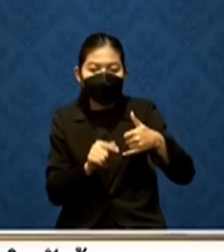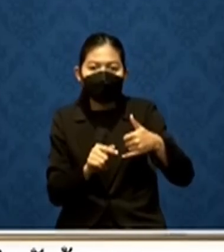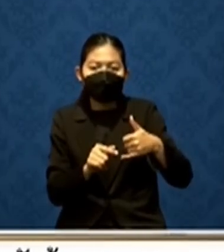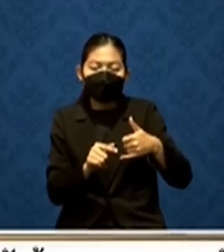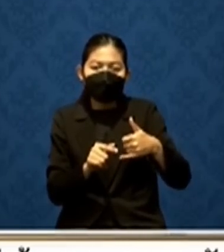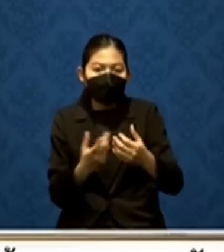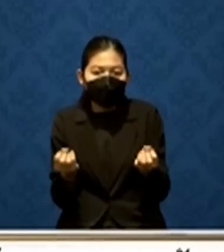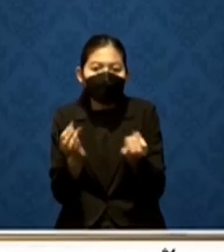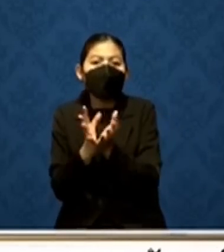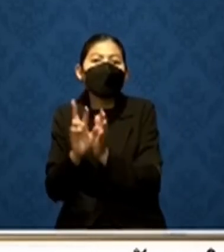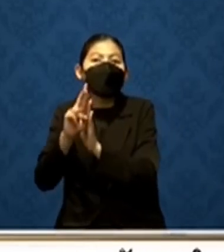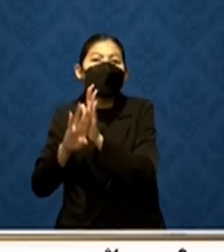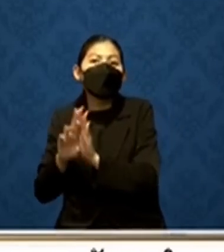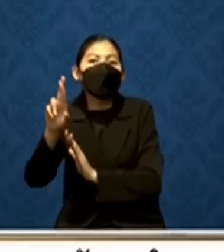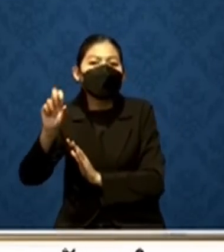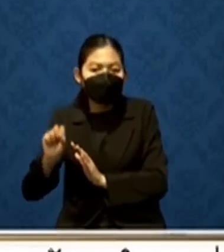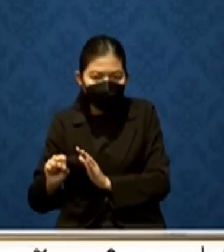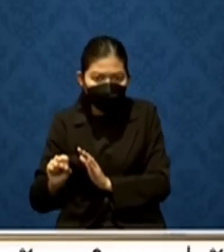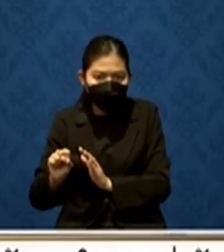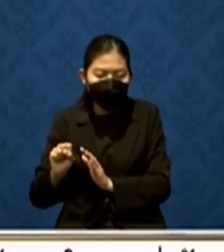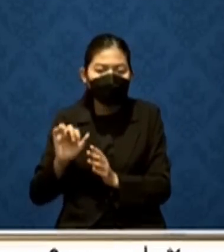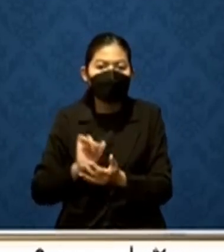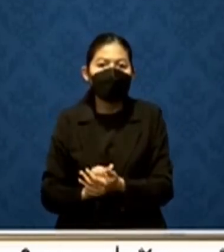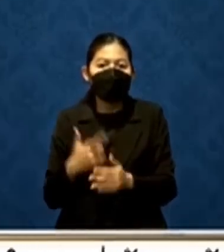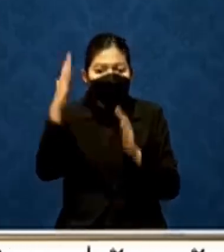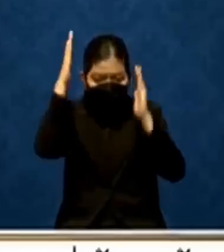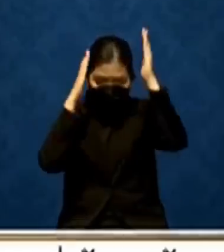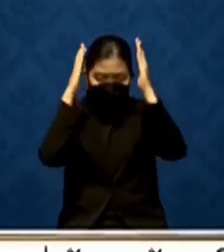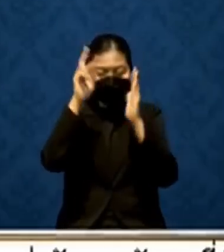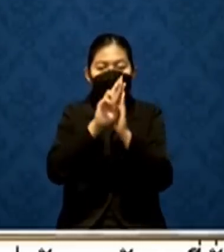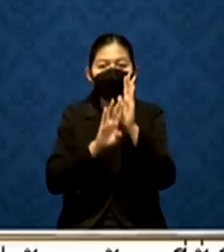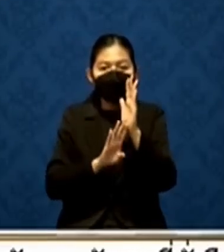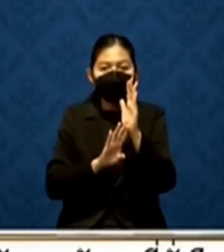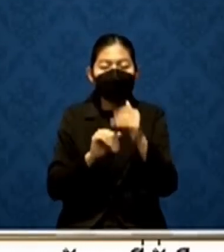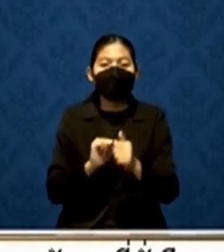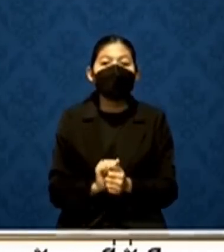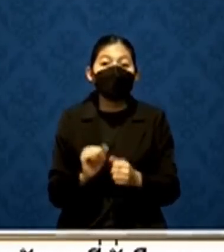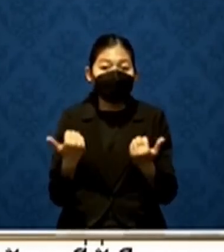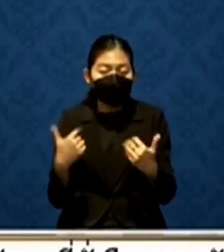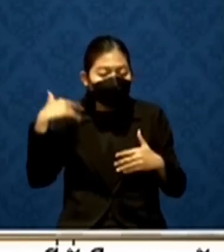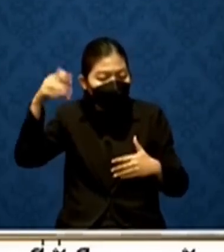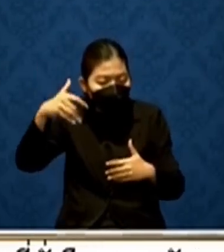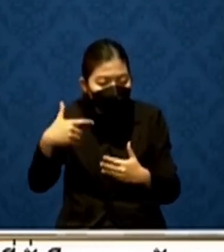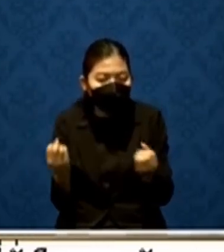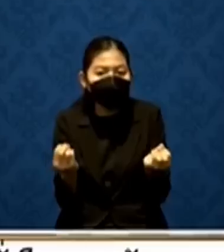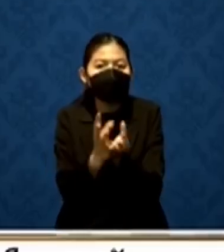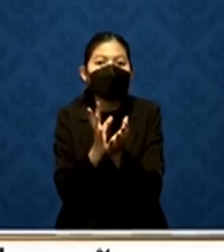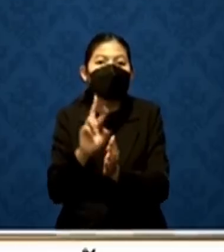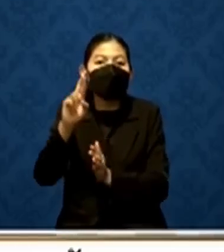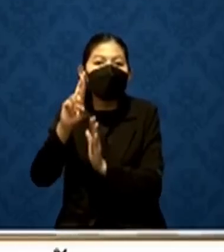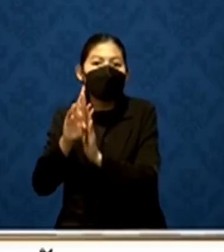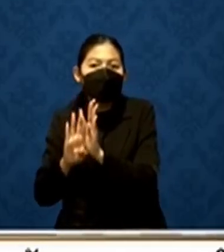รัฐสภา1และหลักการของประชาธิปไตยจนทำให้ระบบรัฐสภา